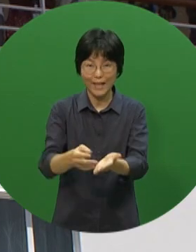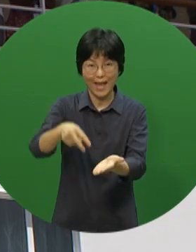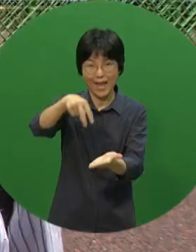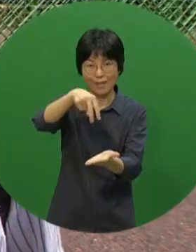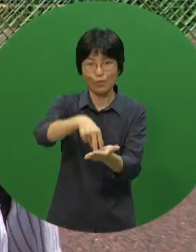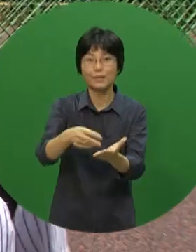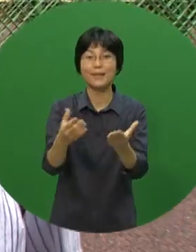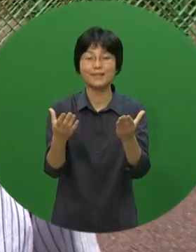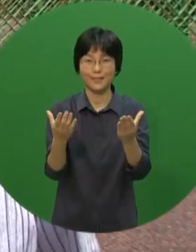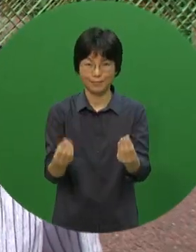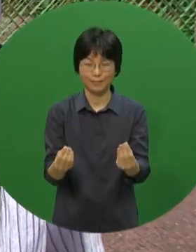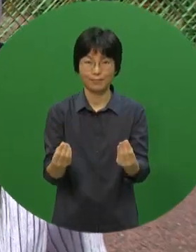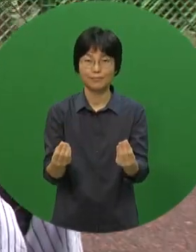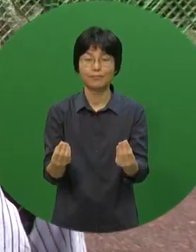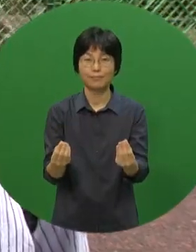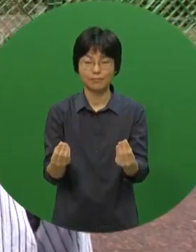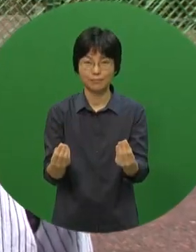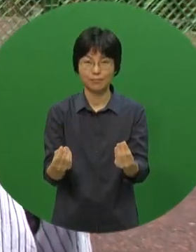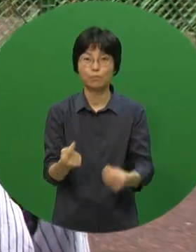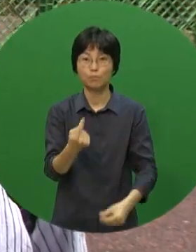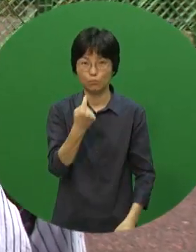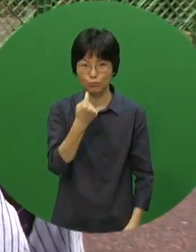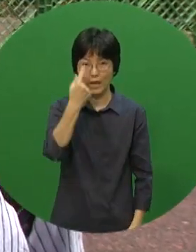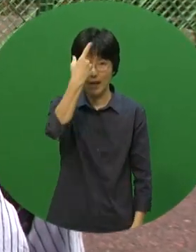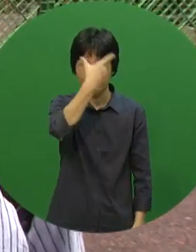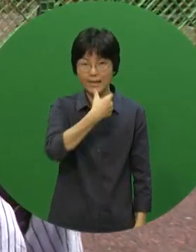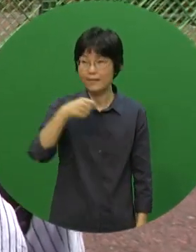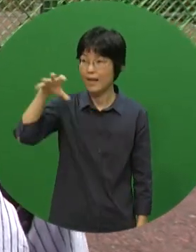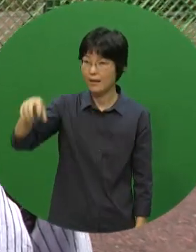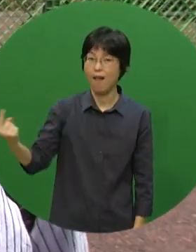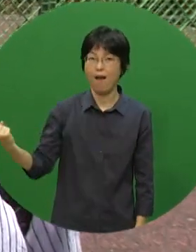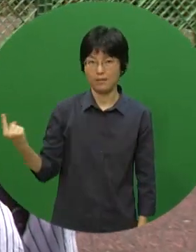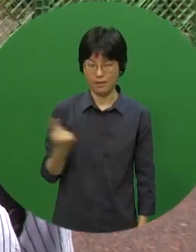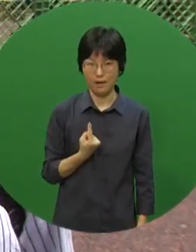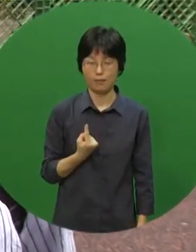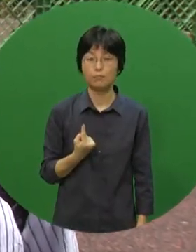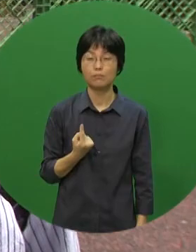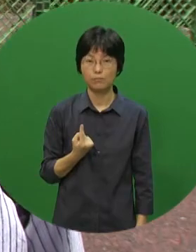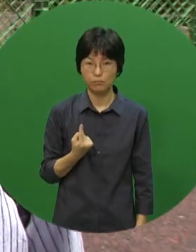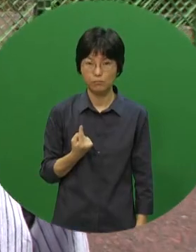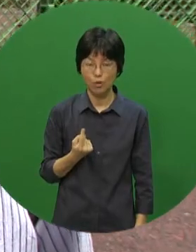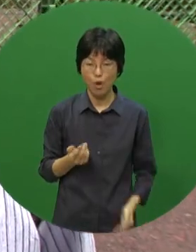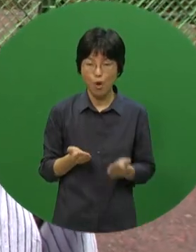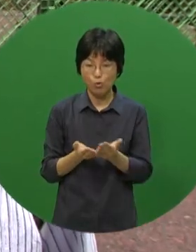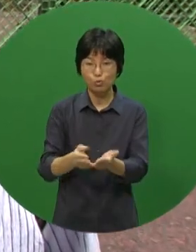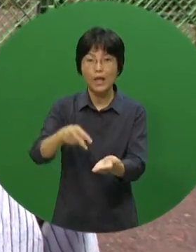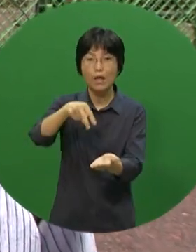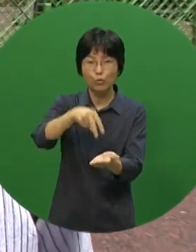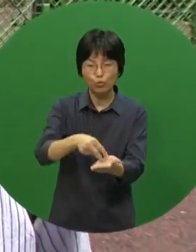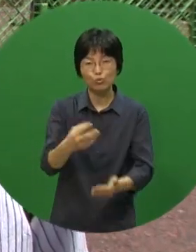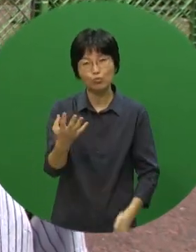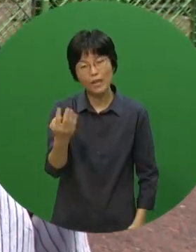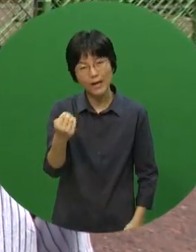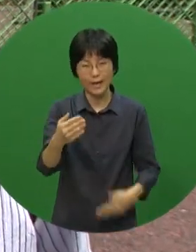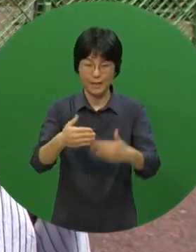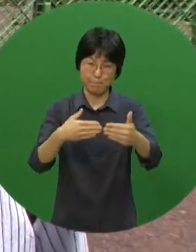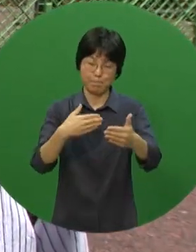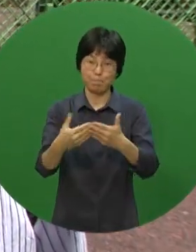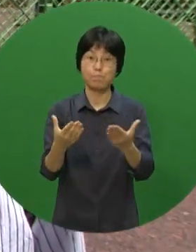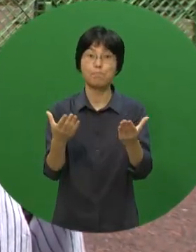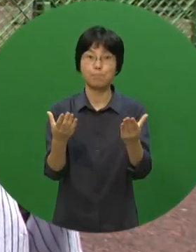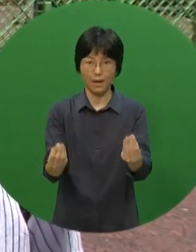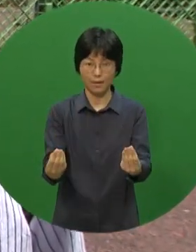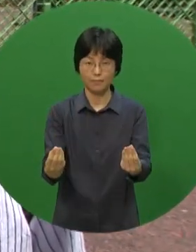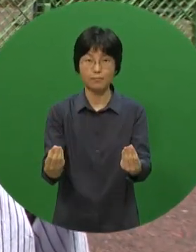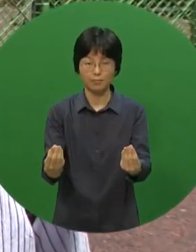ってきました。 仙台からです。我々だいぶ何回か乗ってるんですが、その船に乗るのも楽しみですが、